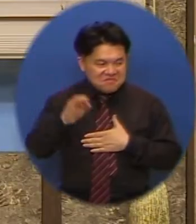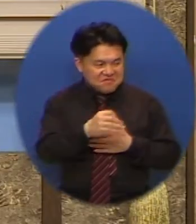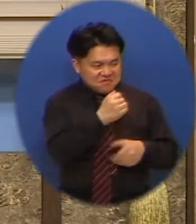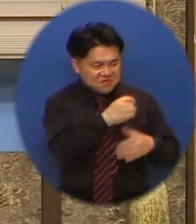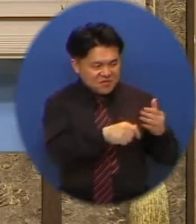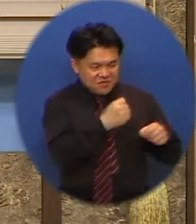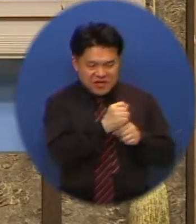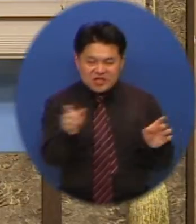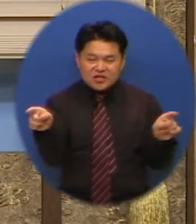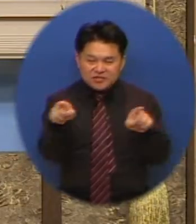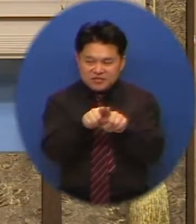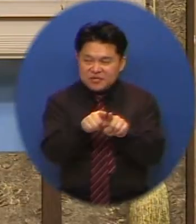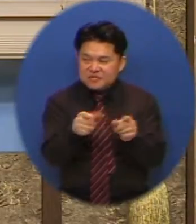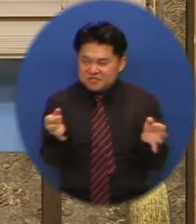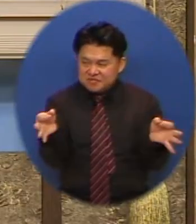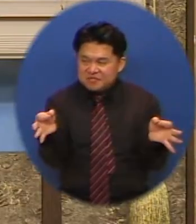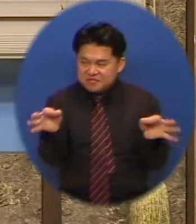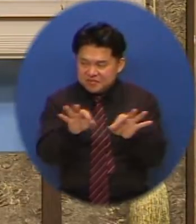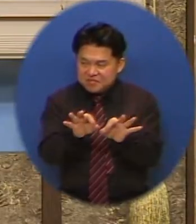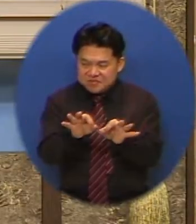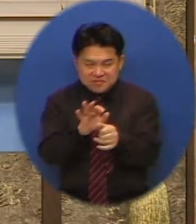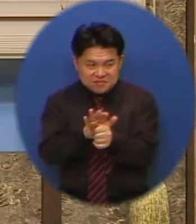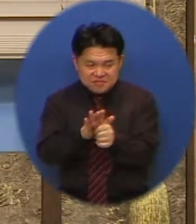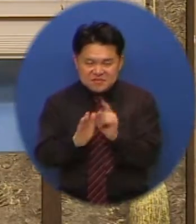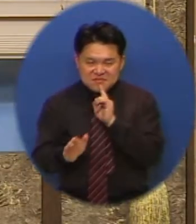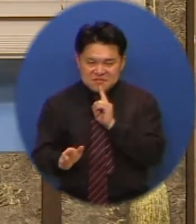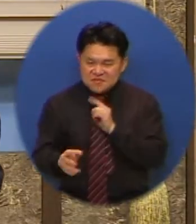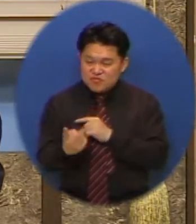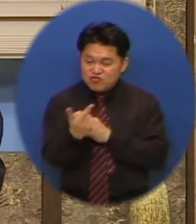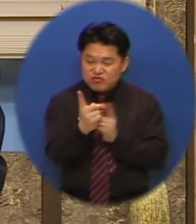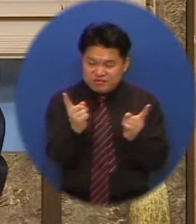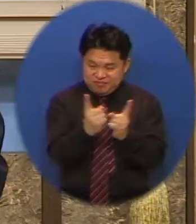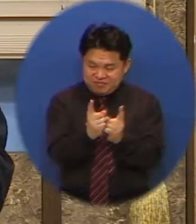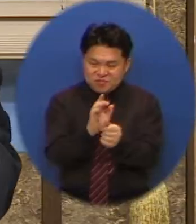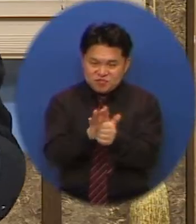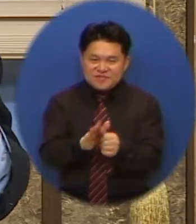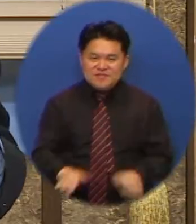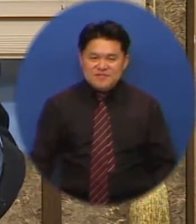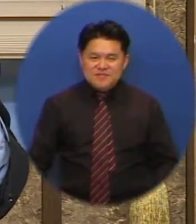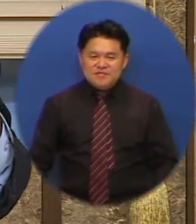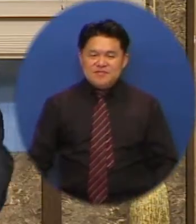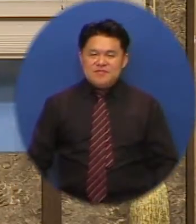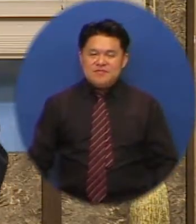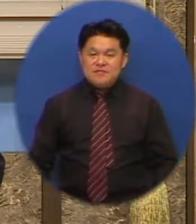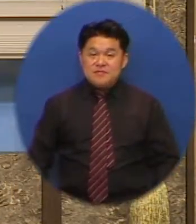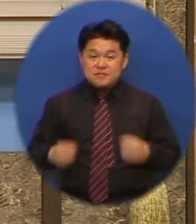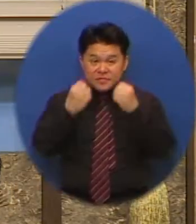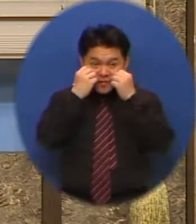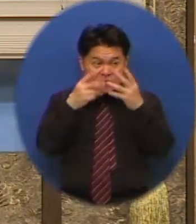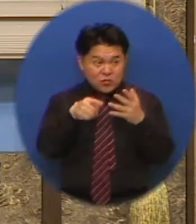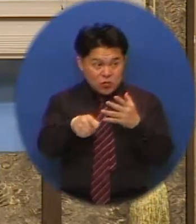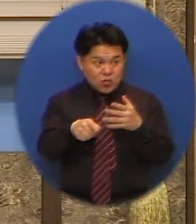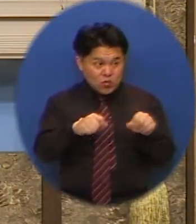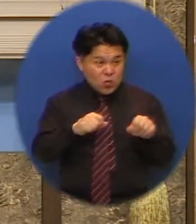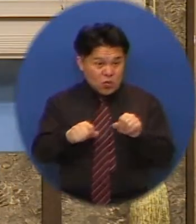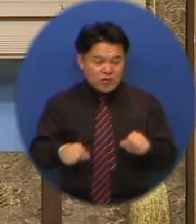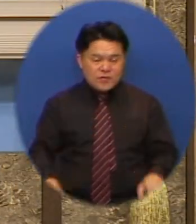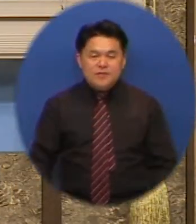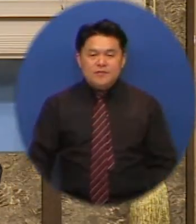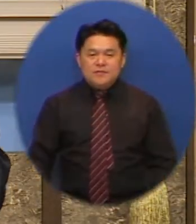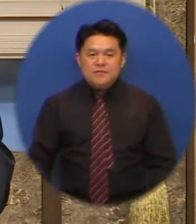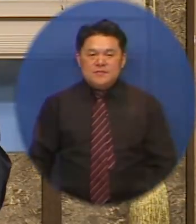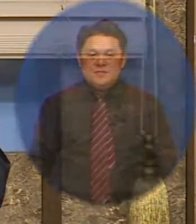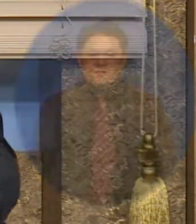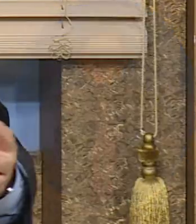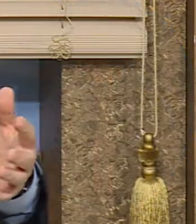맞춤형. 일종의 중매 알선이라고 네. 그럴까? 네. 그래서 그 이거는 이제 새로운 기능입니다. 예. 새로운